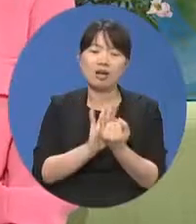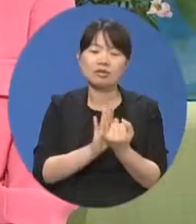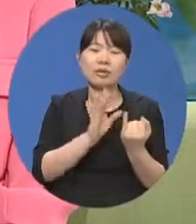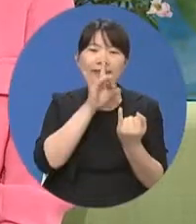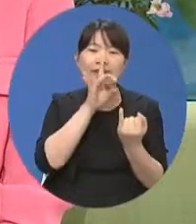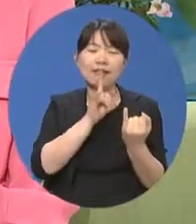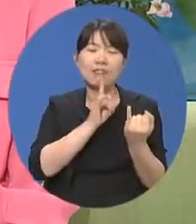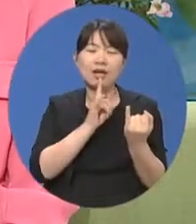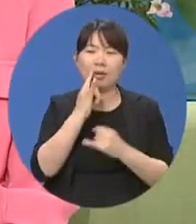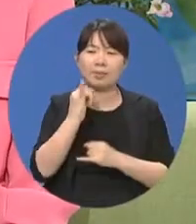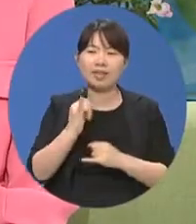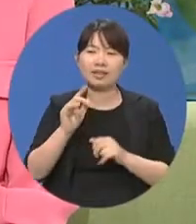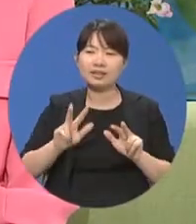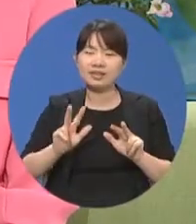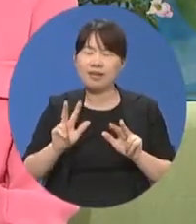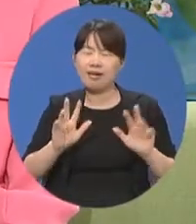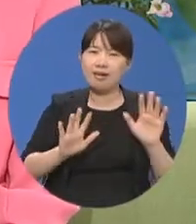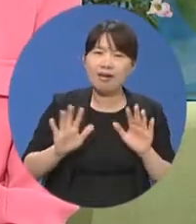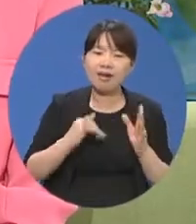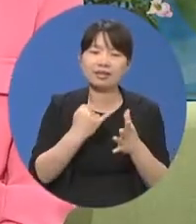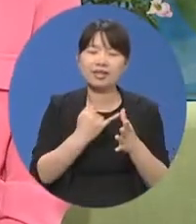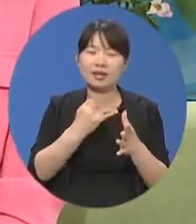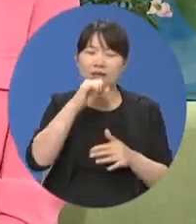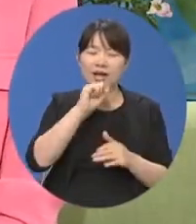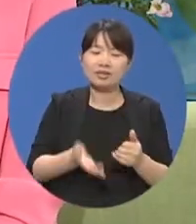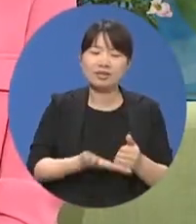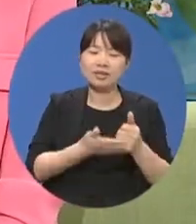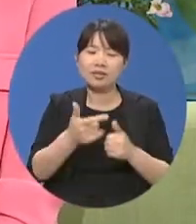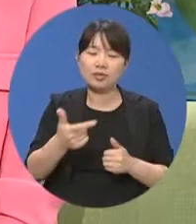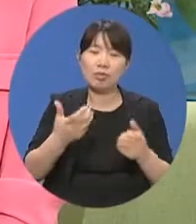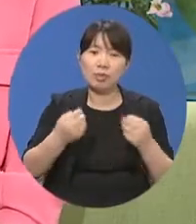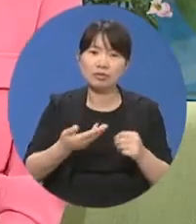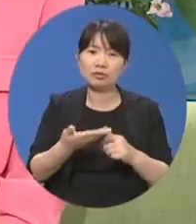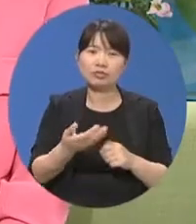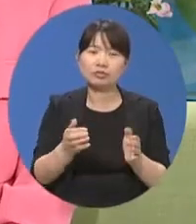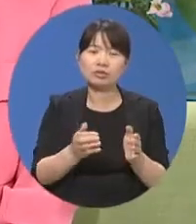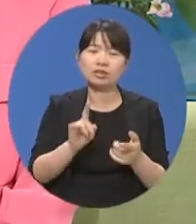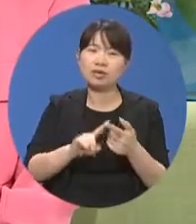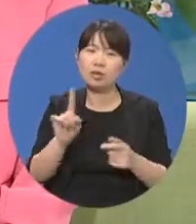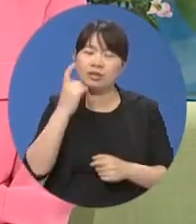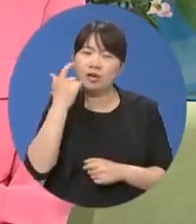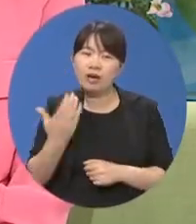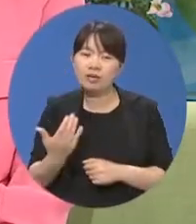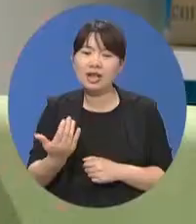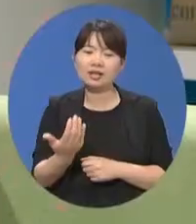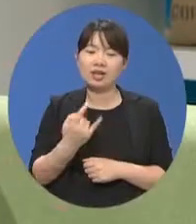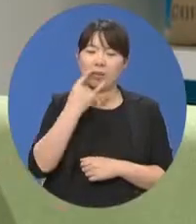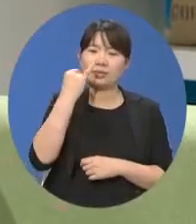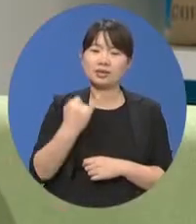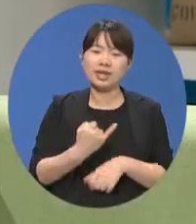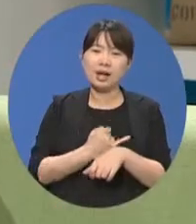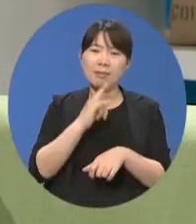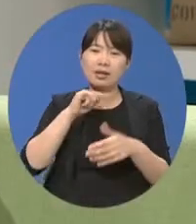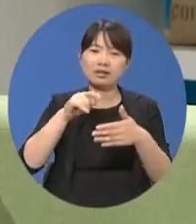보니까 이게 어머니가 굉장히 리액션이 좋으세요, 효은이에 대해서. 막 칭찬도 굉장히 많이 해주시고. 이 부분은 어떤가요, 네, 선생님? 그래서 아까 어머님이 하셨던